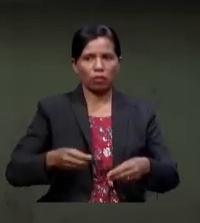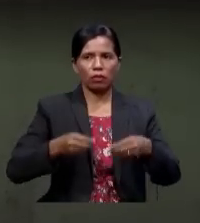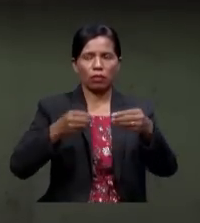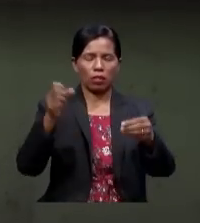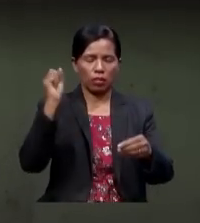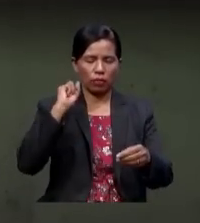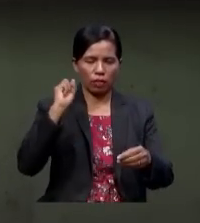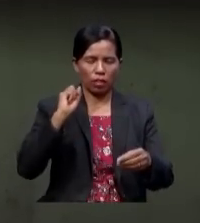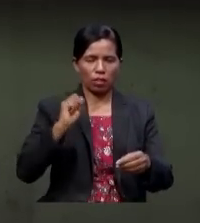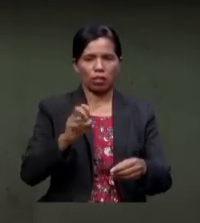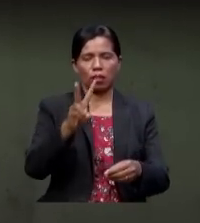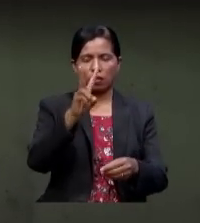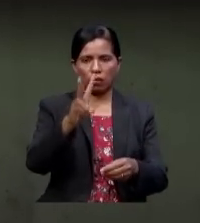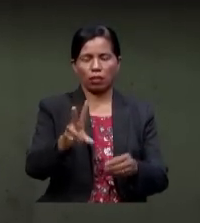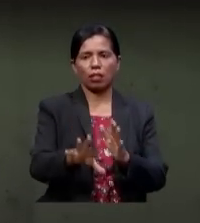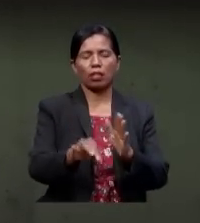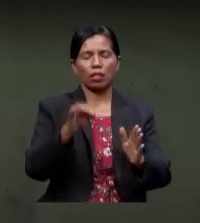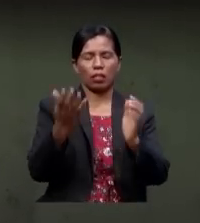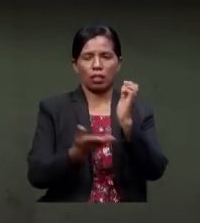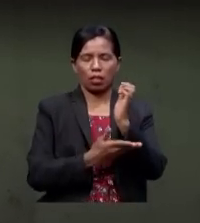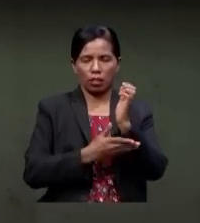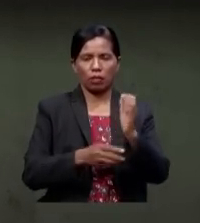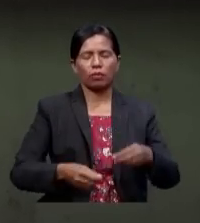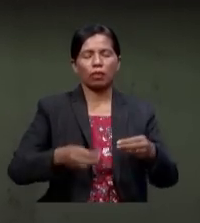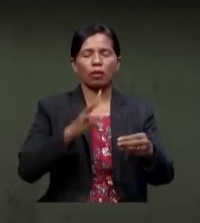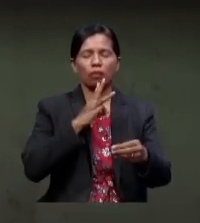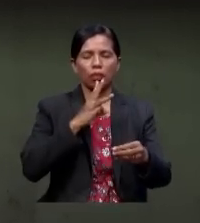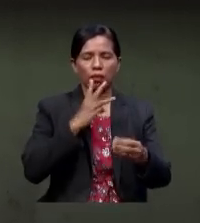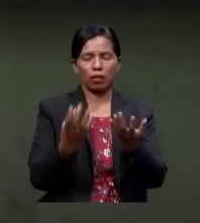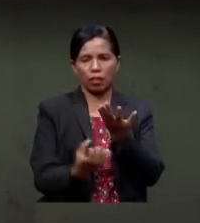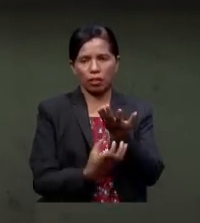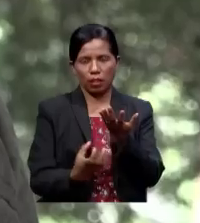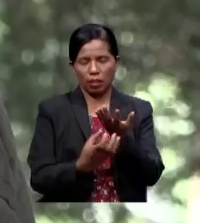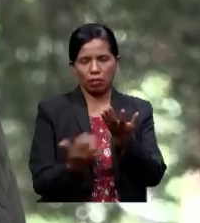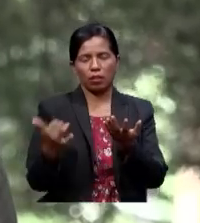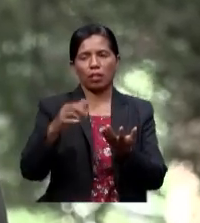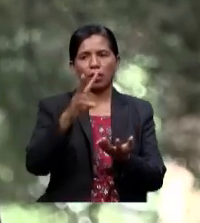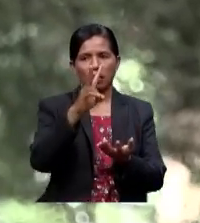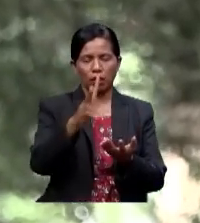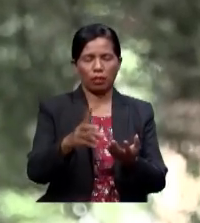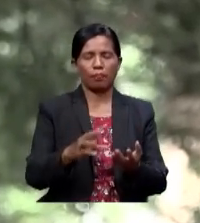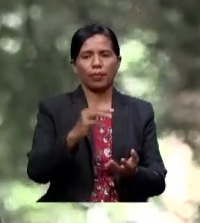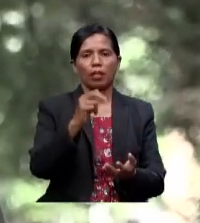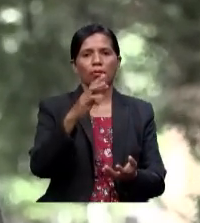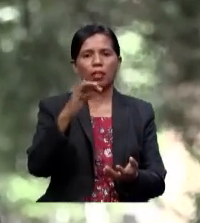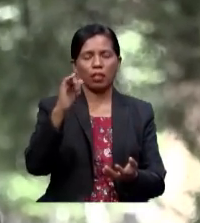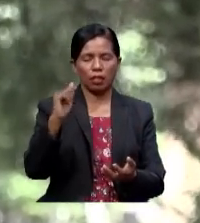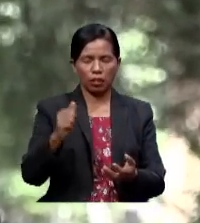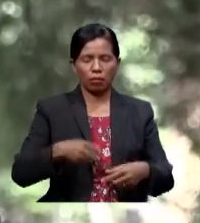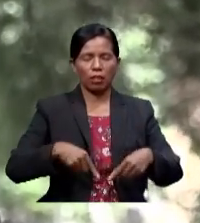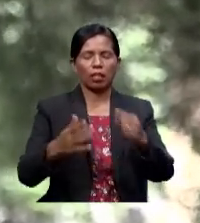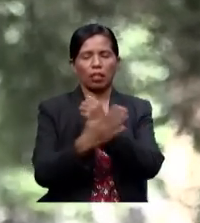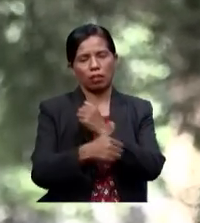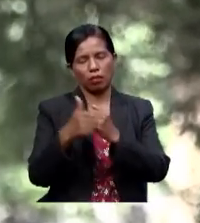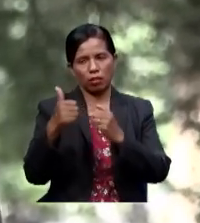kazal vulnerável ne, hili ai, kuru be, no teimba sirne rua. Hafoing maritu bati ha estrangeru,